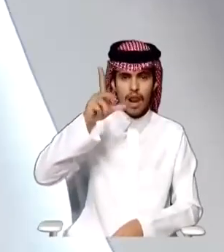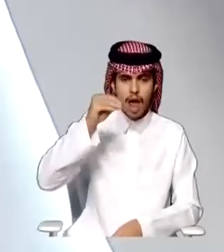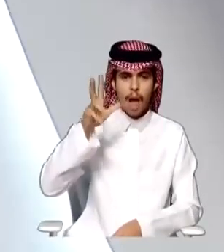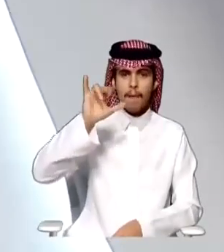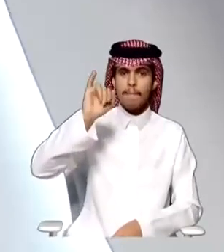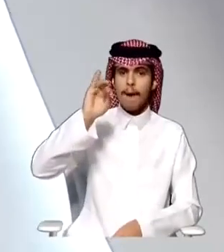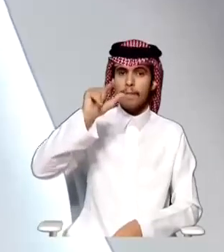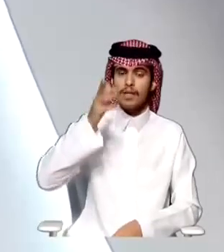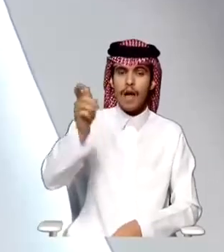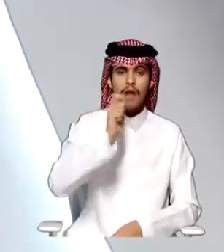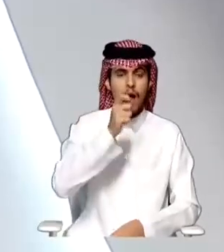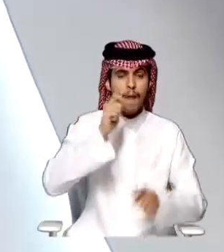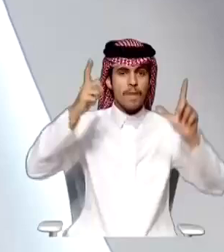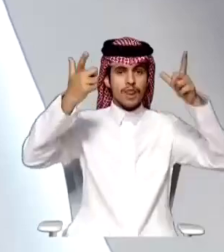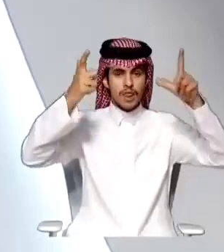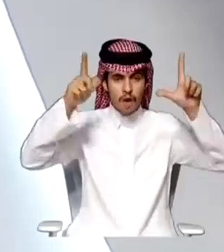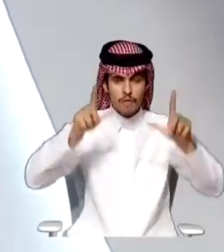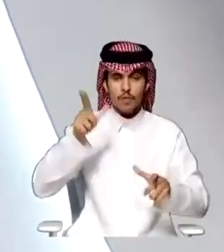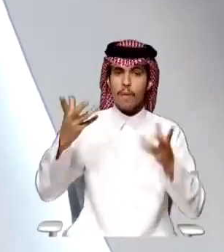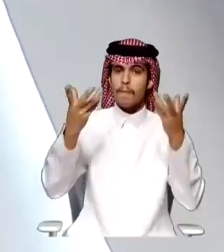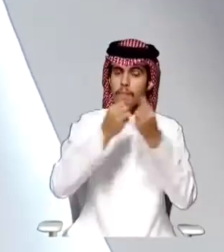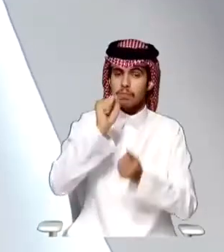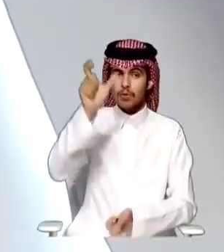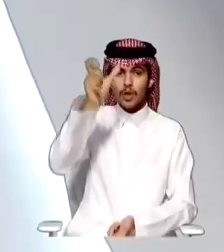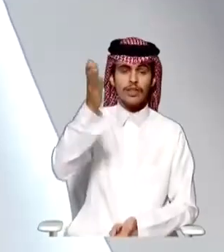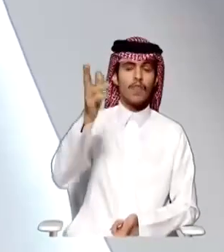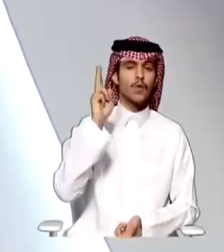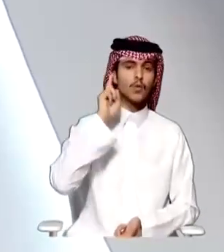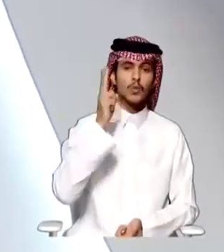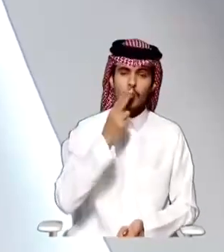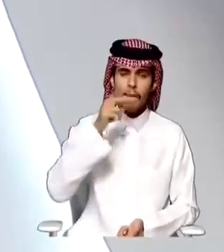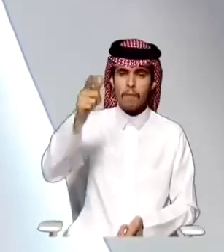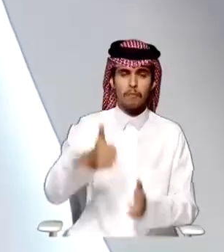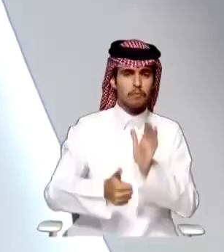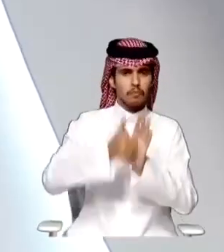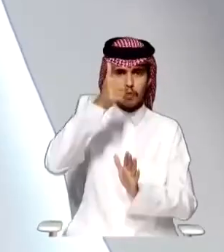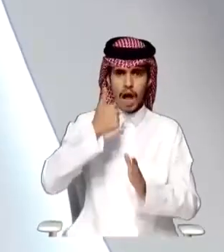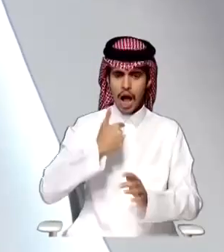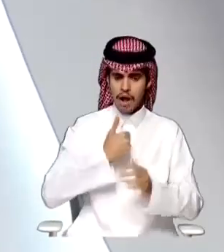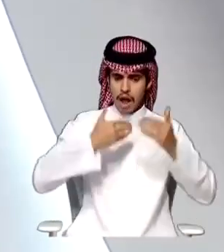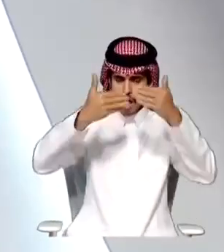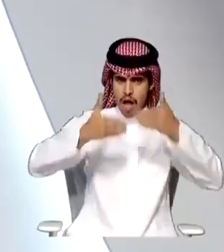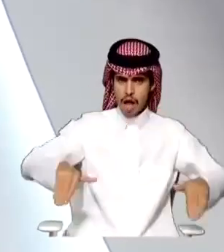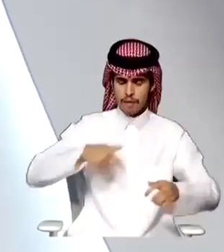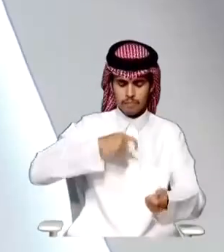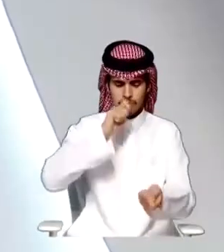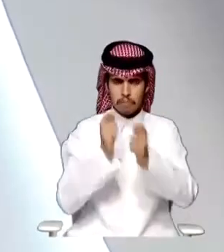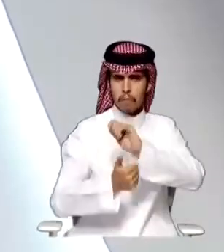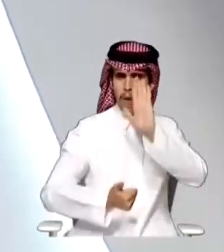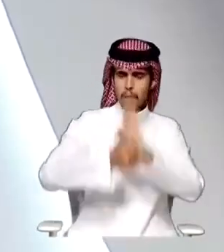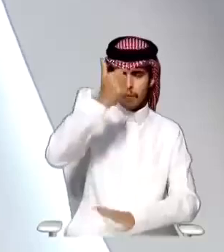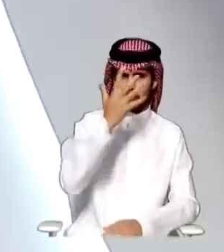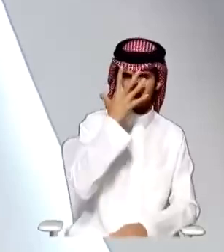تلفزيونيه وهو مقدم اصم صنع من اعاقته ابداع في تقديم